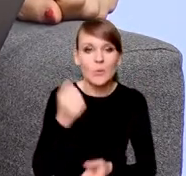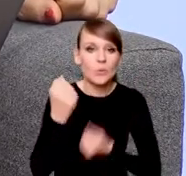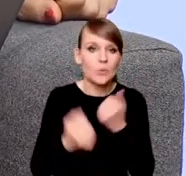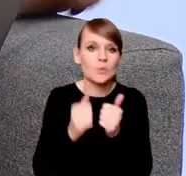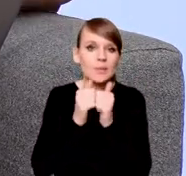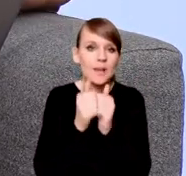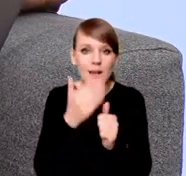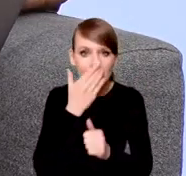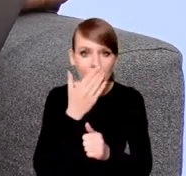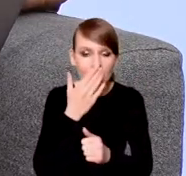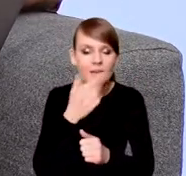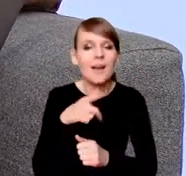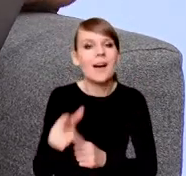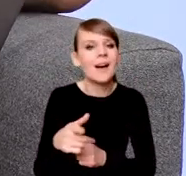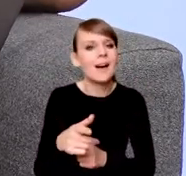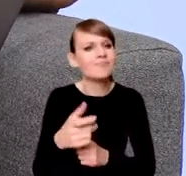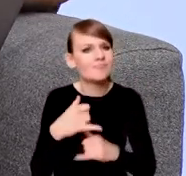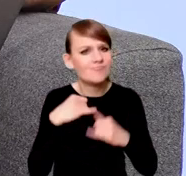siły twórczej,